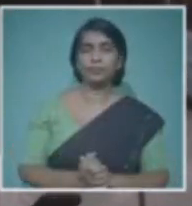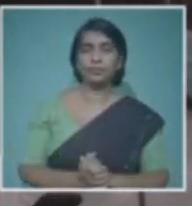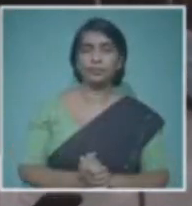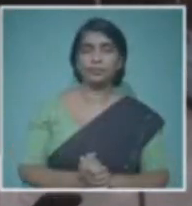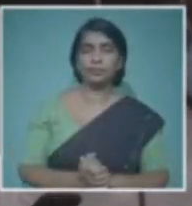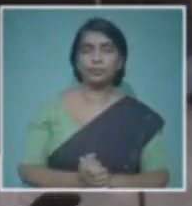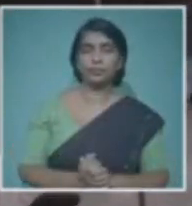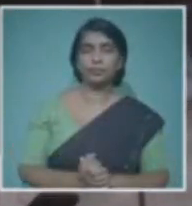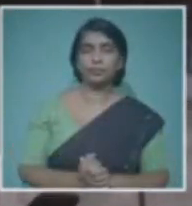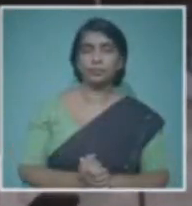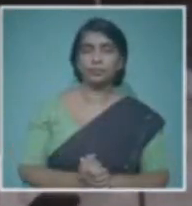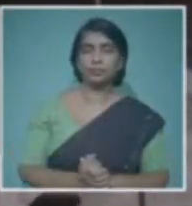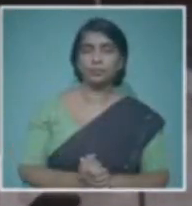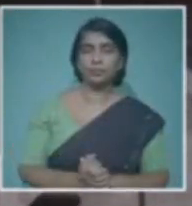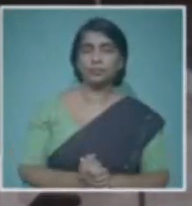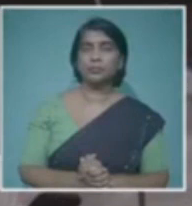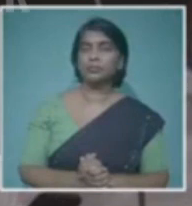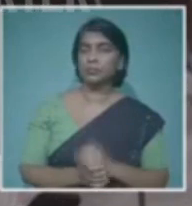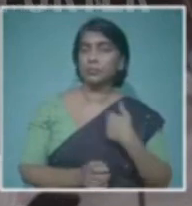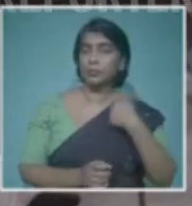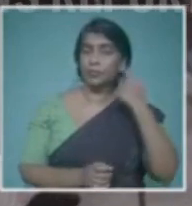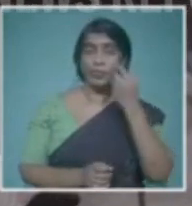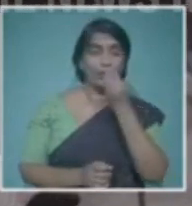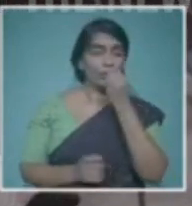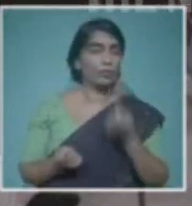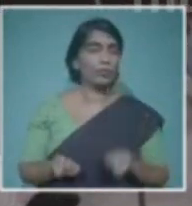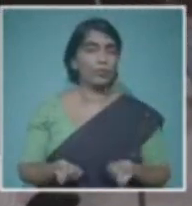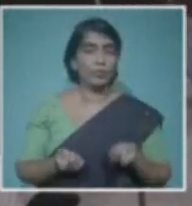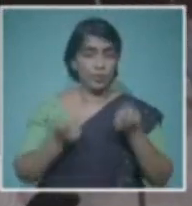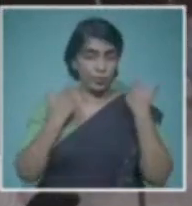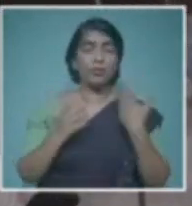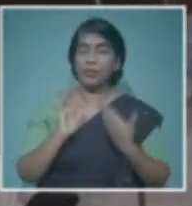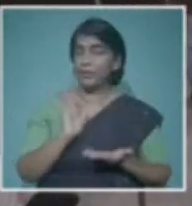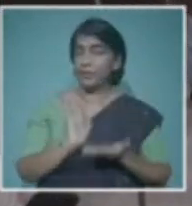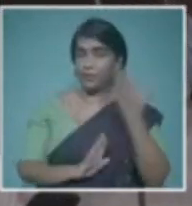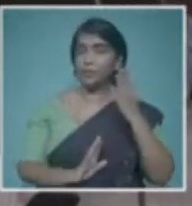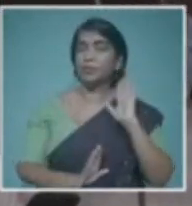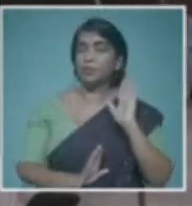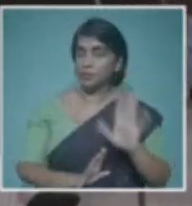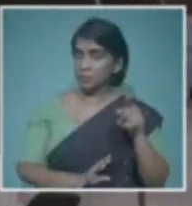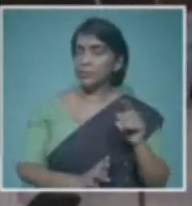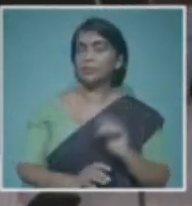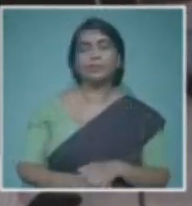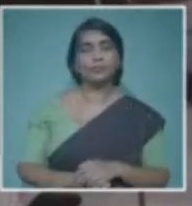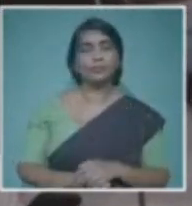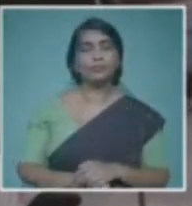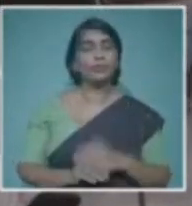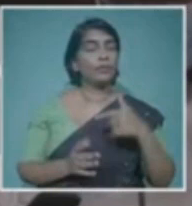ඔවුන් දක්වනවා ආහාර උද්ධමනය. අපි දන්නවා ආහාර උද්ධමනය ඉතාමත්ම ශීඝ්‍රයෙන් වැඩි වෙච්ච